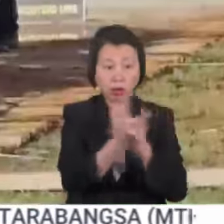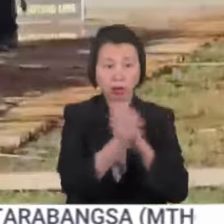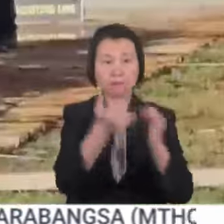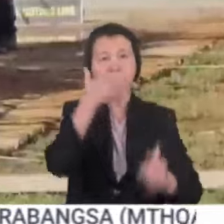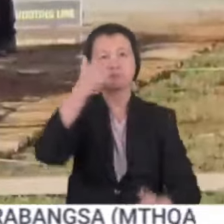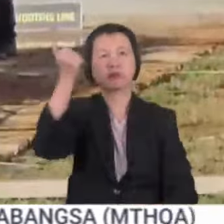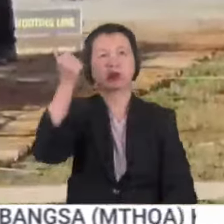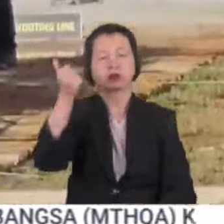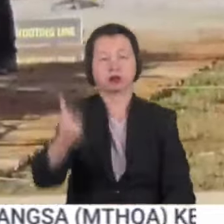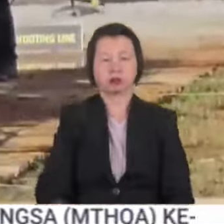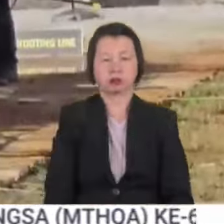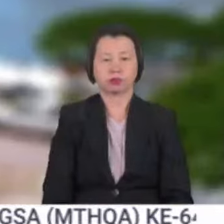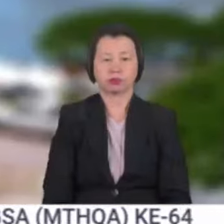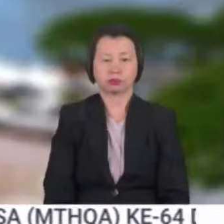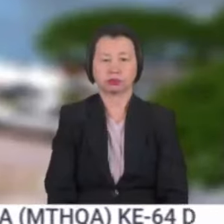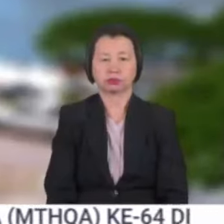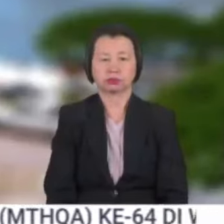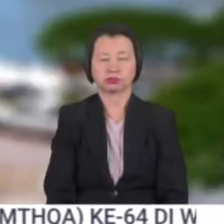kondusif.